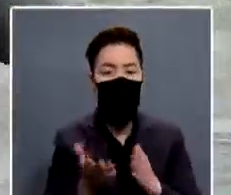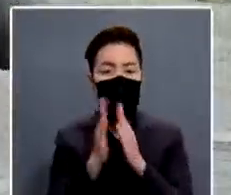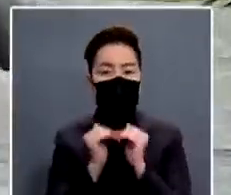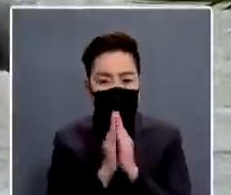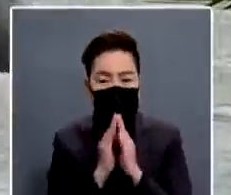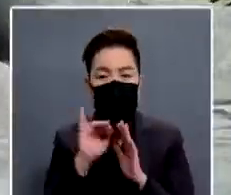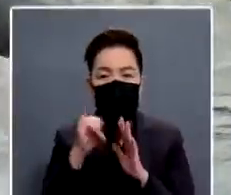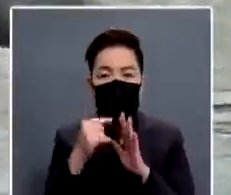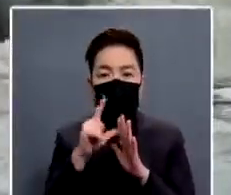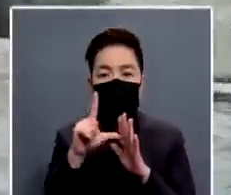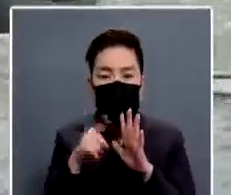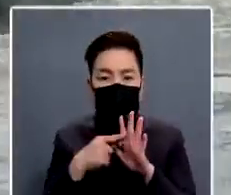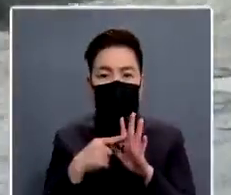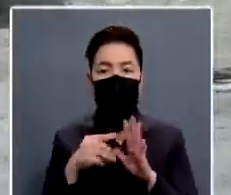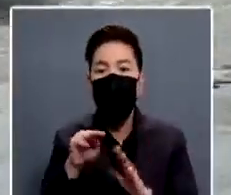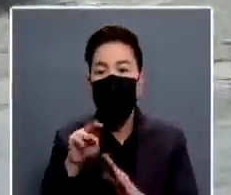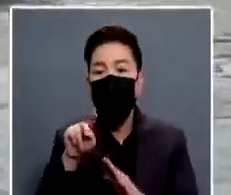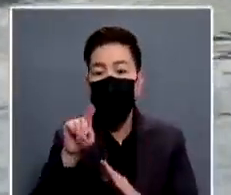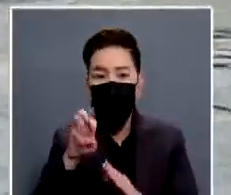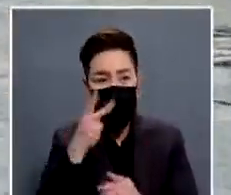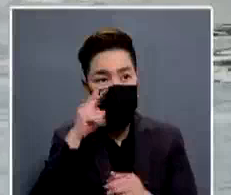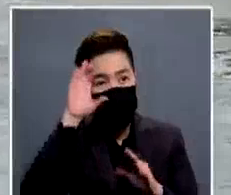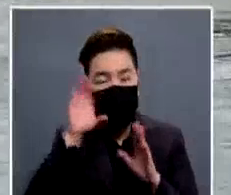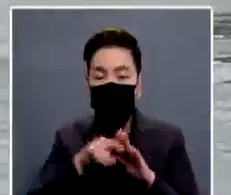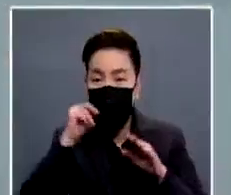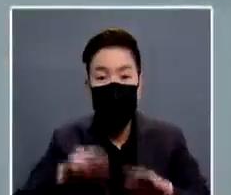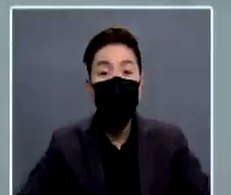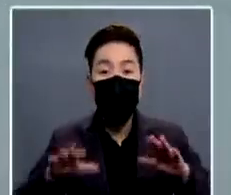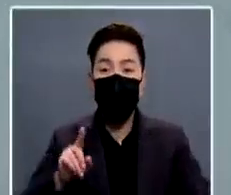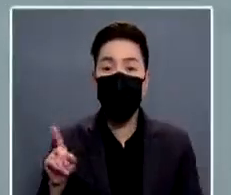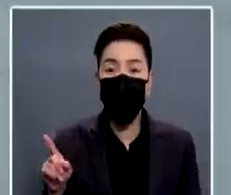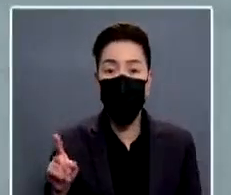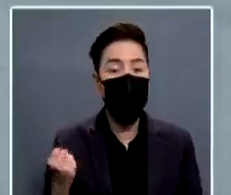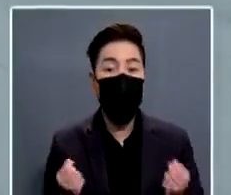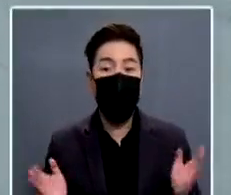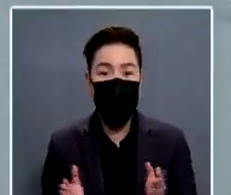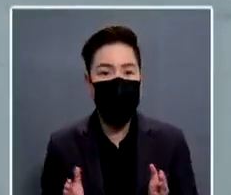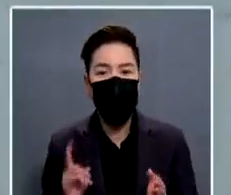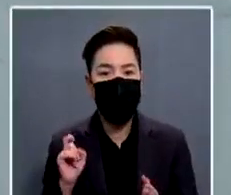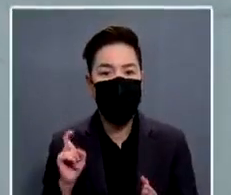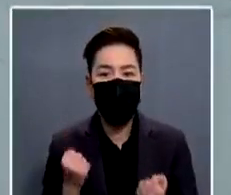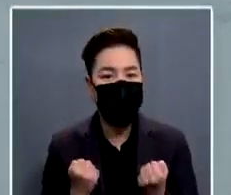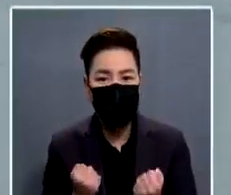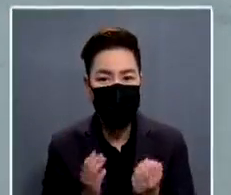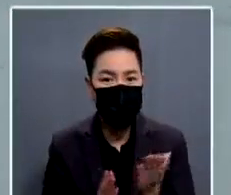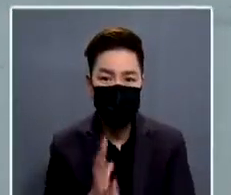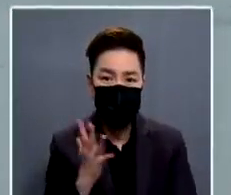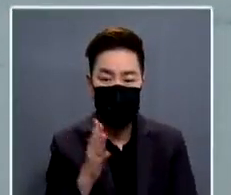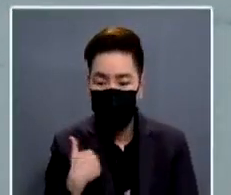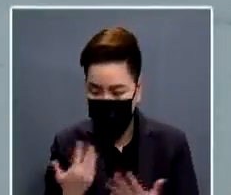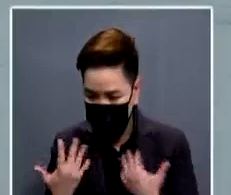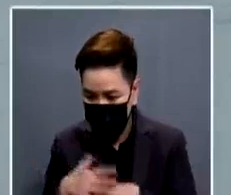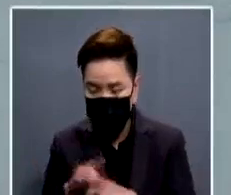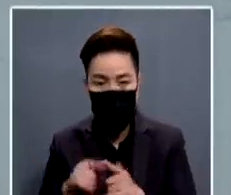คะยังท่วมถนนที่อยู่ในละแวกนั้นอย่างที่เห็นในภาพเลยนะคะคือรถเล็กนี่ผ่านไปค่อนข้างยากลำบากนะคะตอนนี้ก็ได้ประส